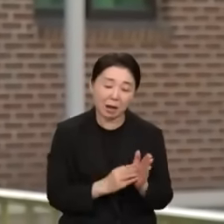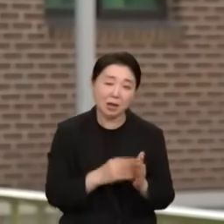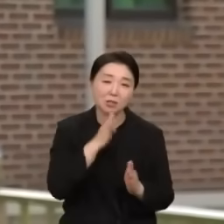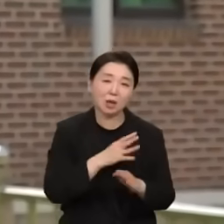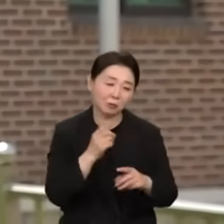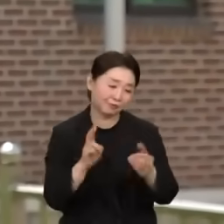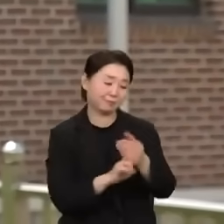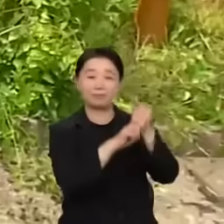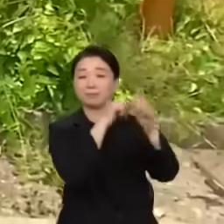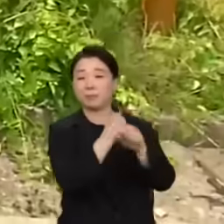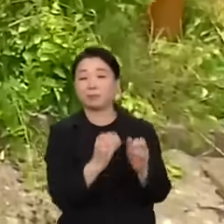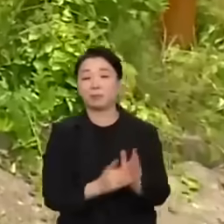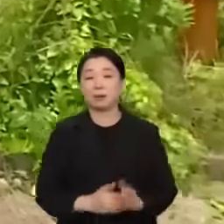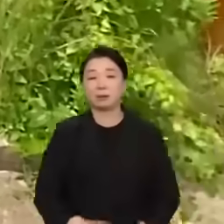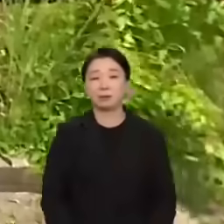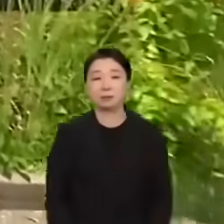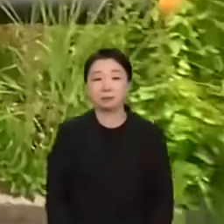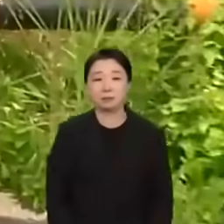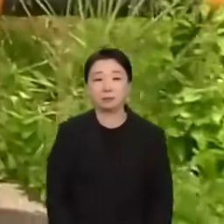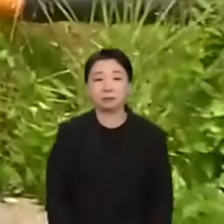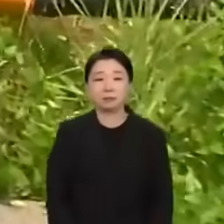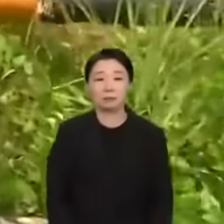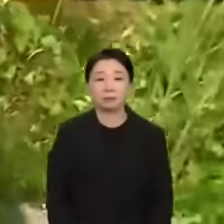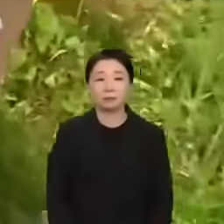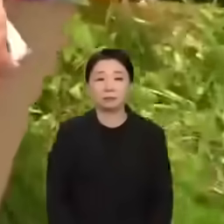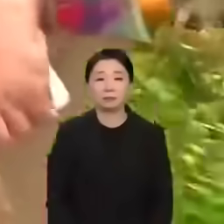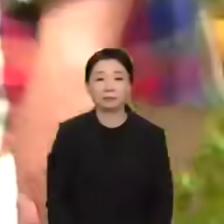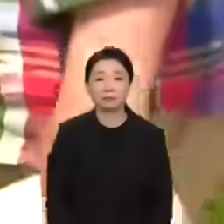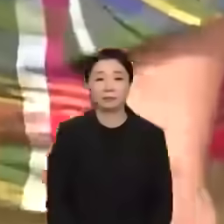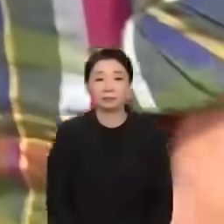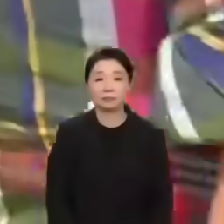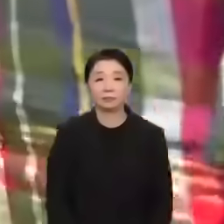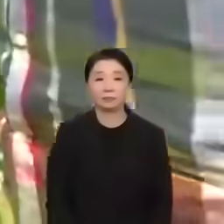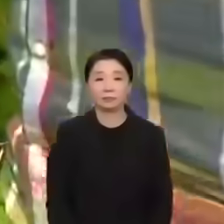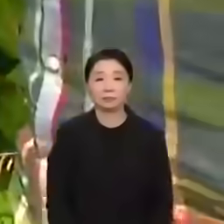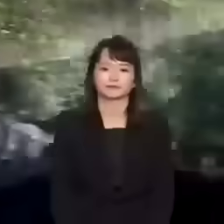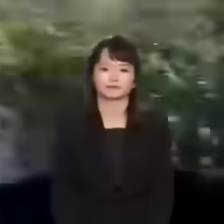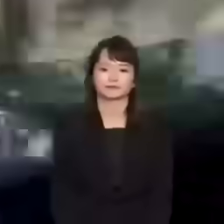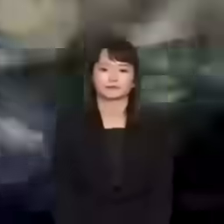기적을 만들었습니다. JTBC 정진명입니다.